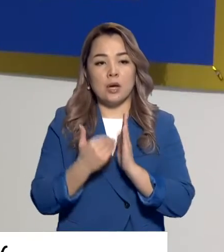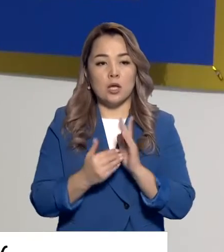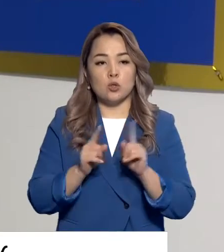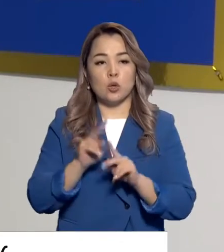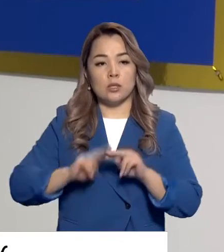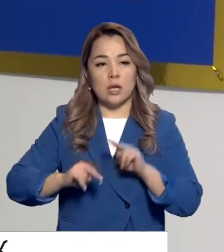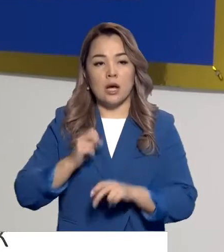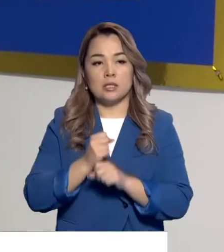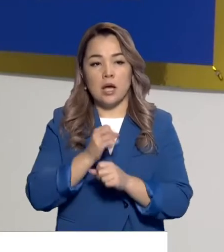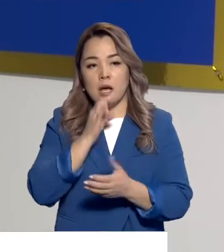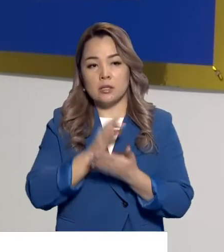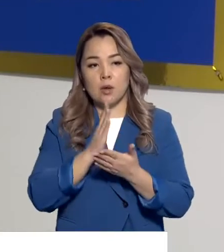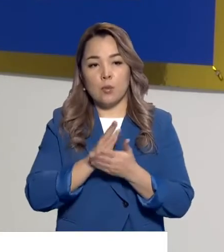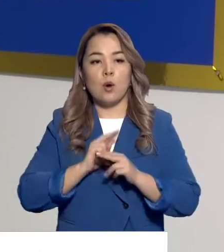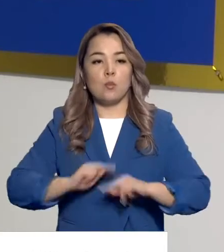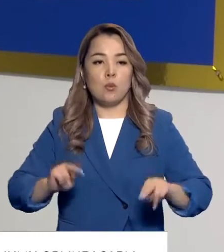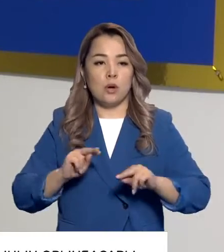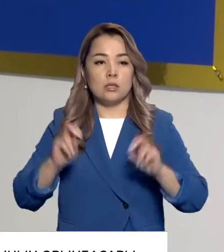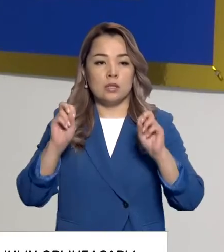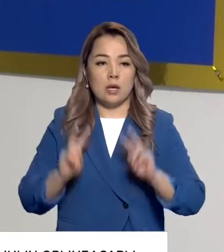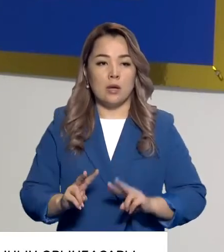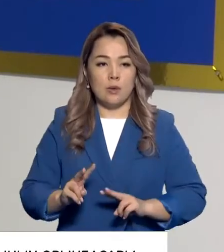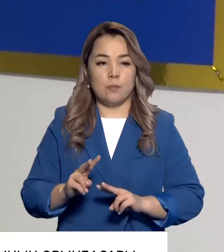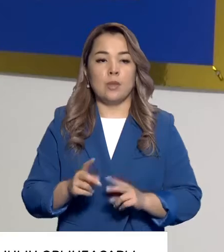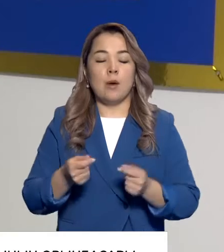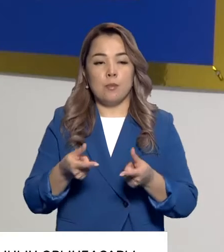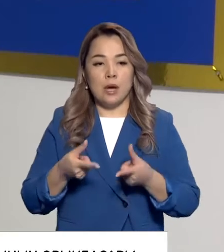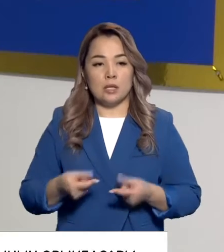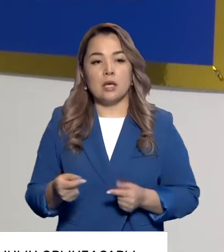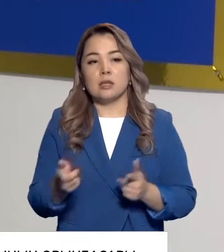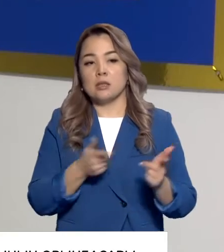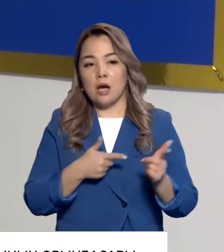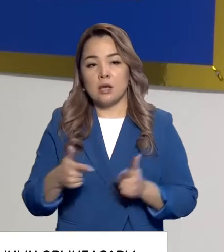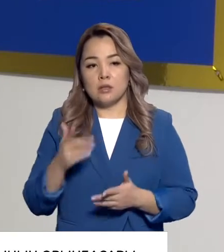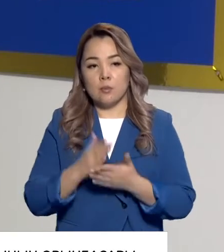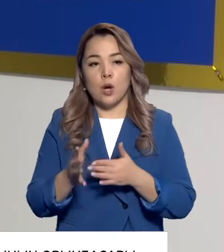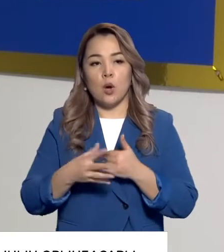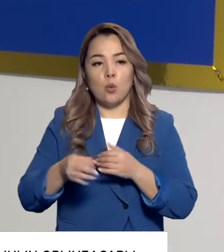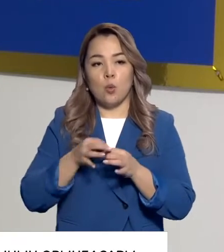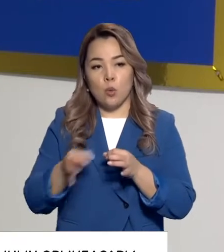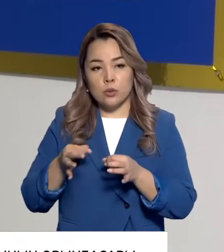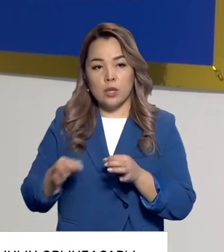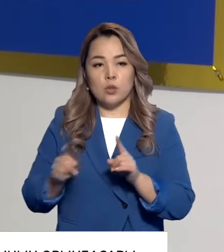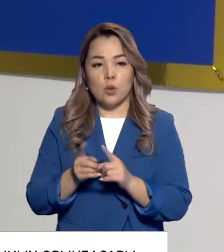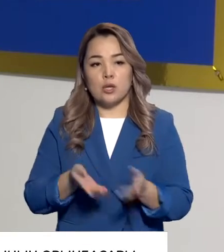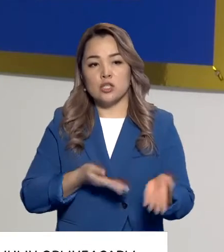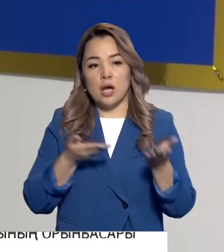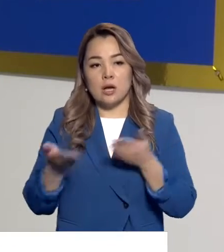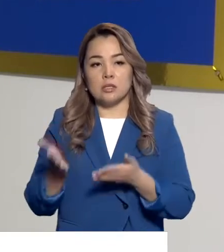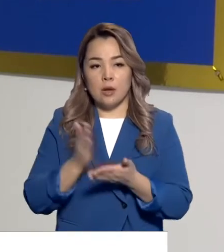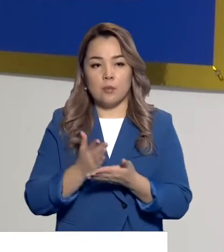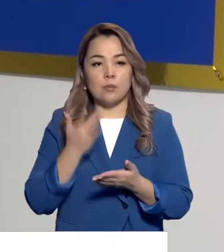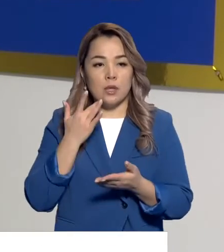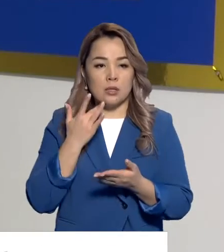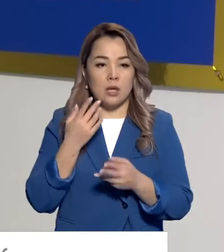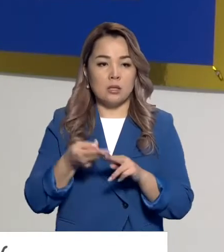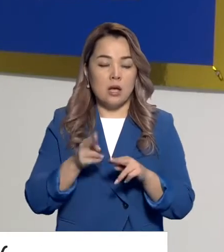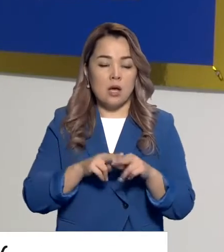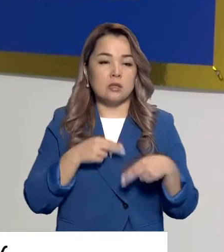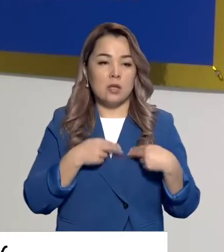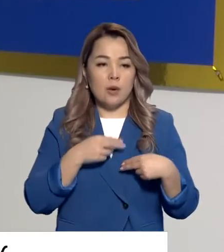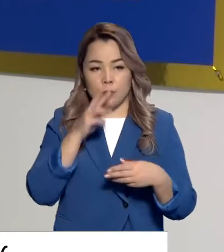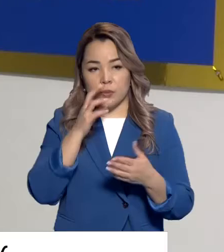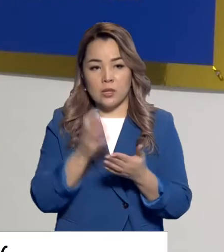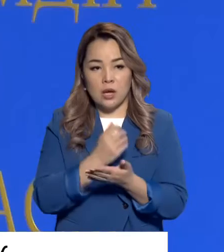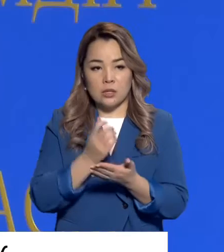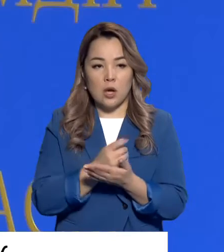Бұл мұғалімдерге арнайы пакет дайындалатын болады. Өңірлерге шақыруға байланысты әсіресе бұл тұрғын үй мәселесі, мынау еңбек ақысы